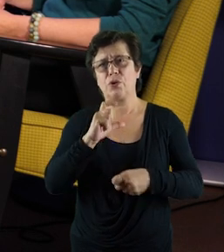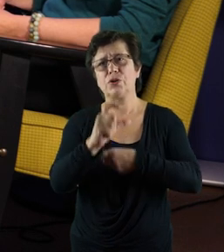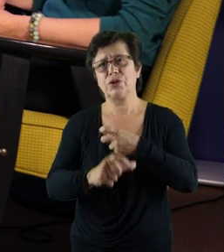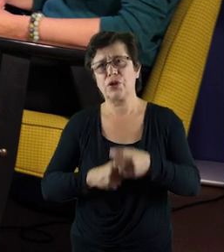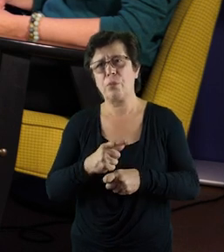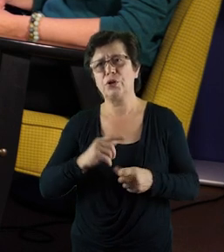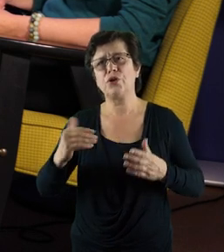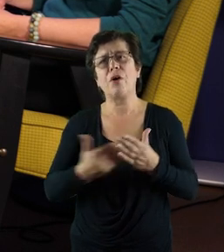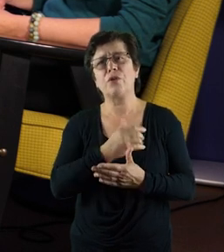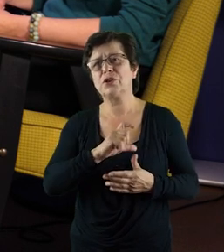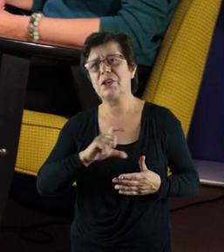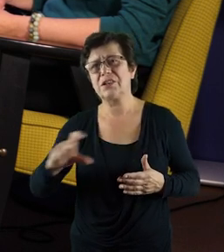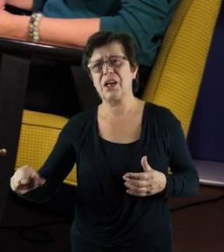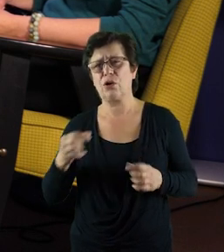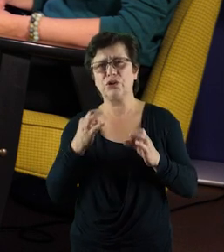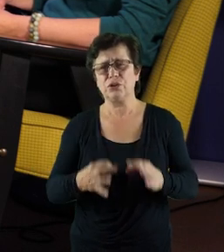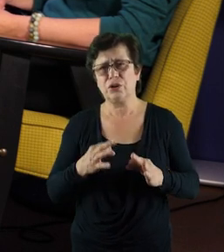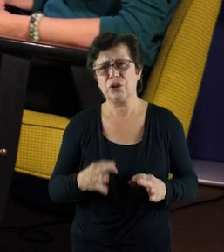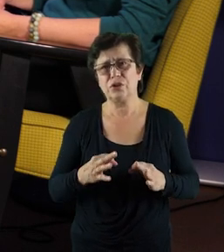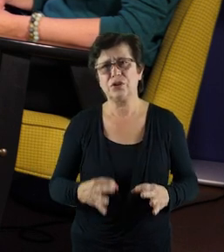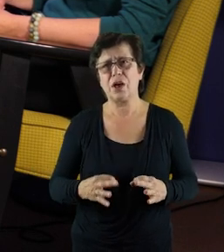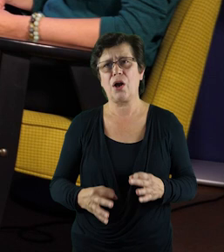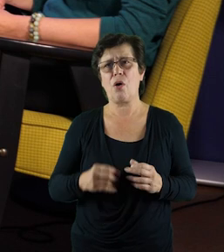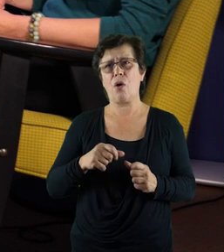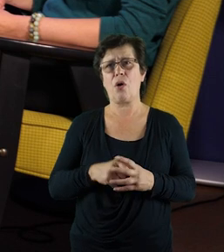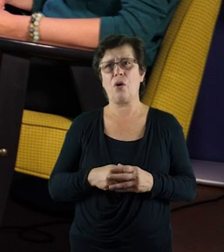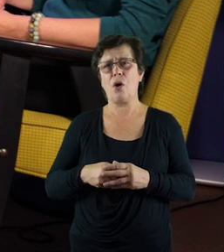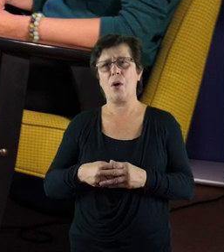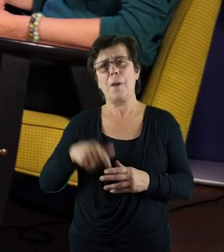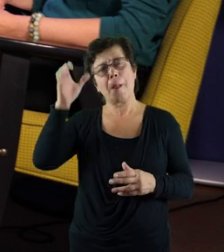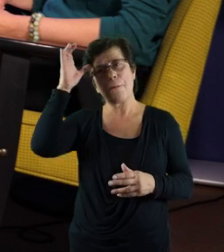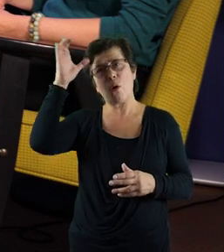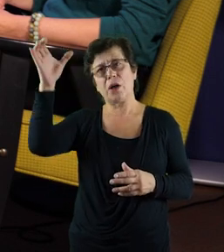bardzo nowoczesnego i bardzo współczesnego poety